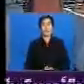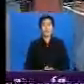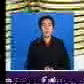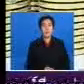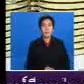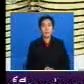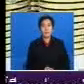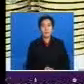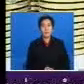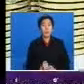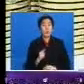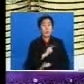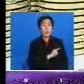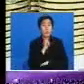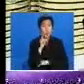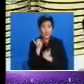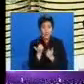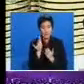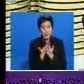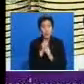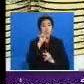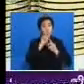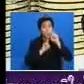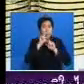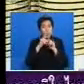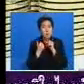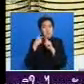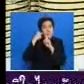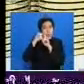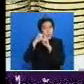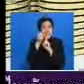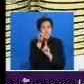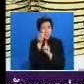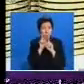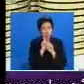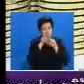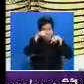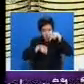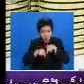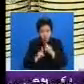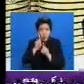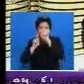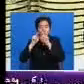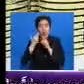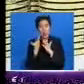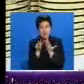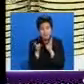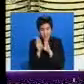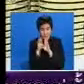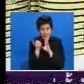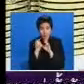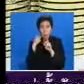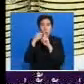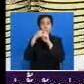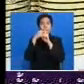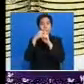งานวันนี้การลงทุนในตลาดทุนไทยนะครับยังออกมาในเชิงบวกได้เล็กน้อยนะครับแกว่งสำหลับทั้งเขียวและแดงบ้างตลาดสุดท้ายแล้วนะครับก่อนปิดตลาดครึ่งบ่ายนั้น